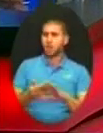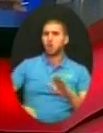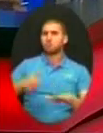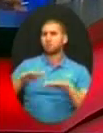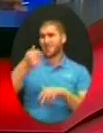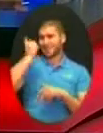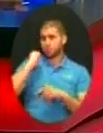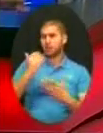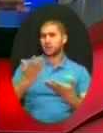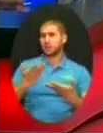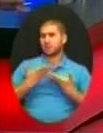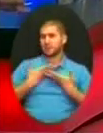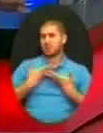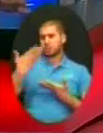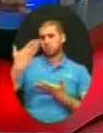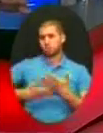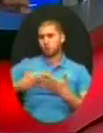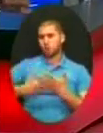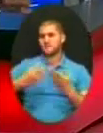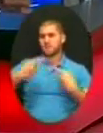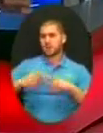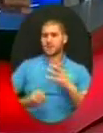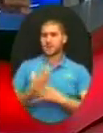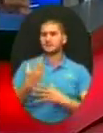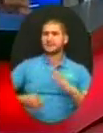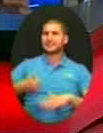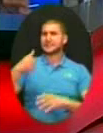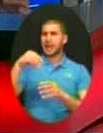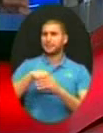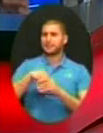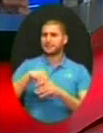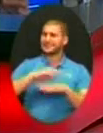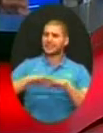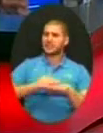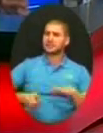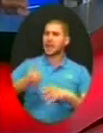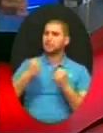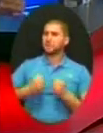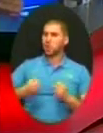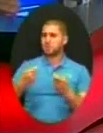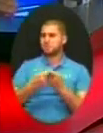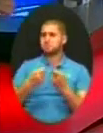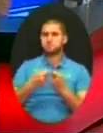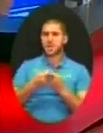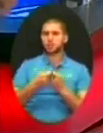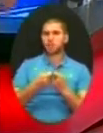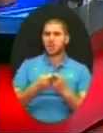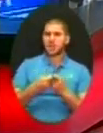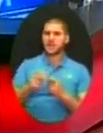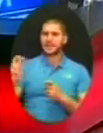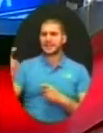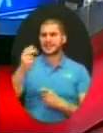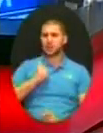ראש הממשלה אתמול קיבל את הדוח של הוועדה שהקים שר הפנים, שר הביטחון בעניין גיוס